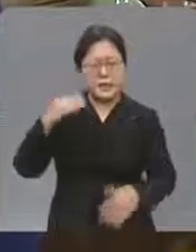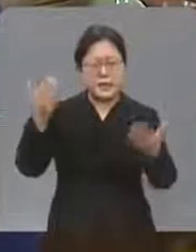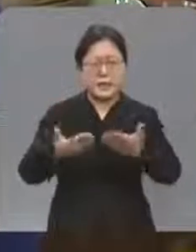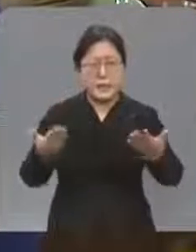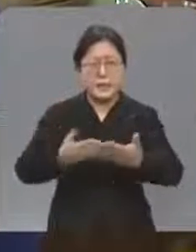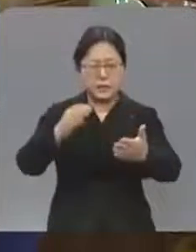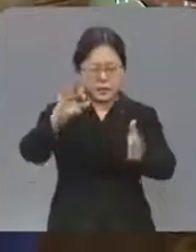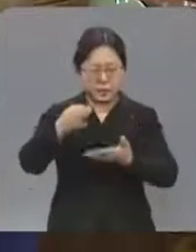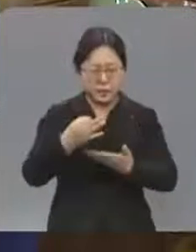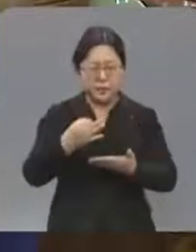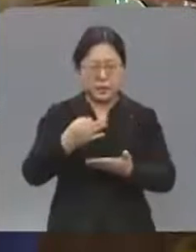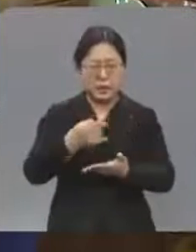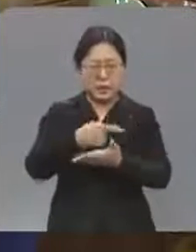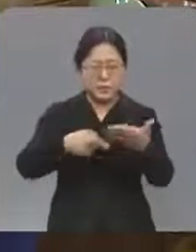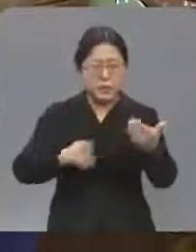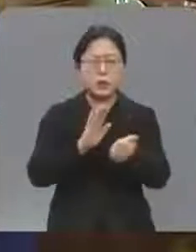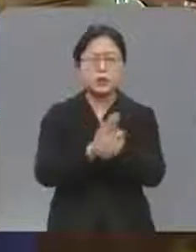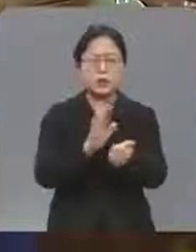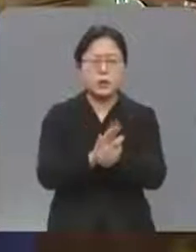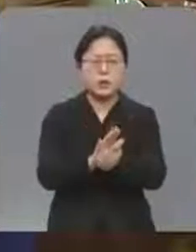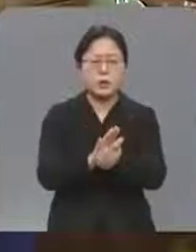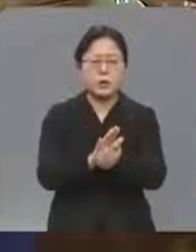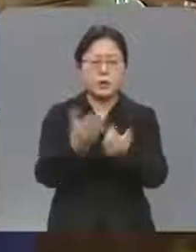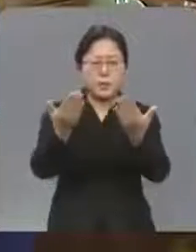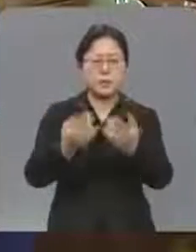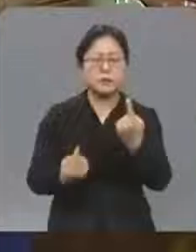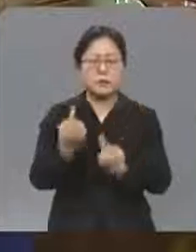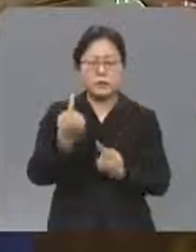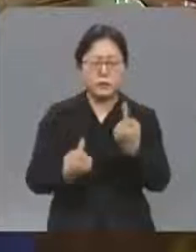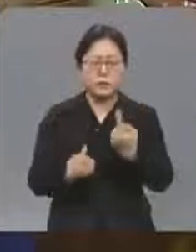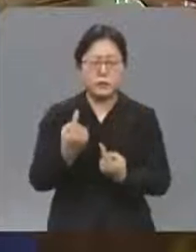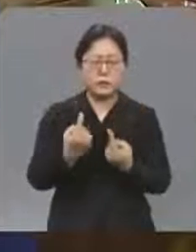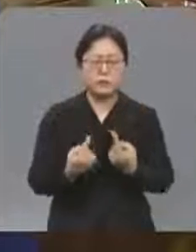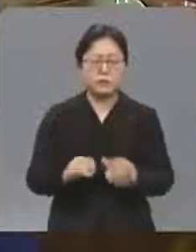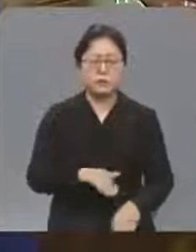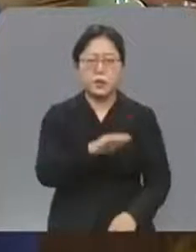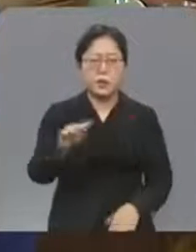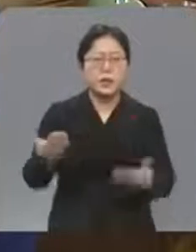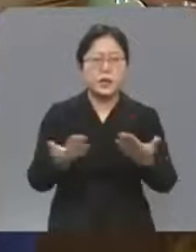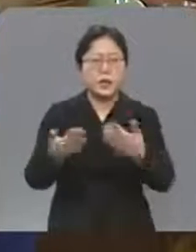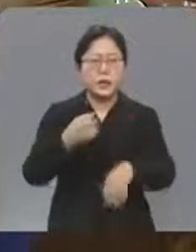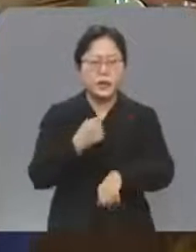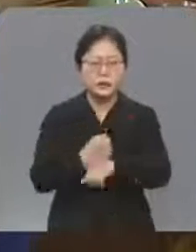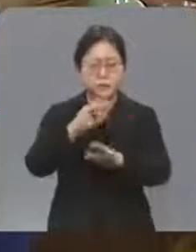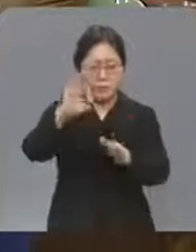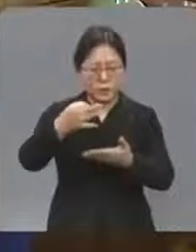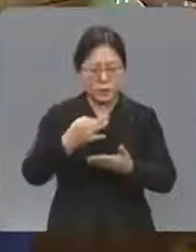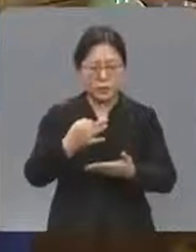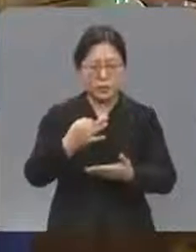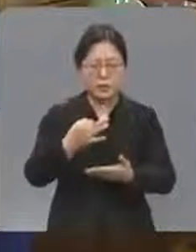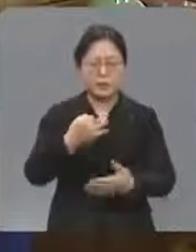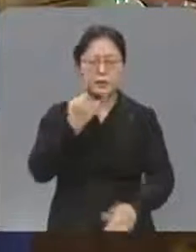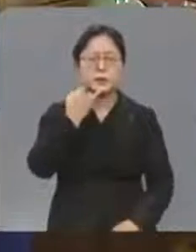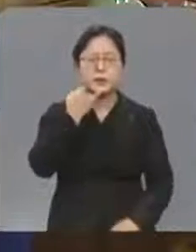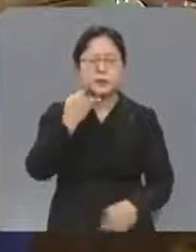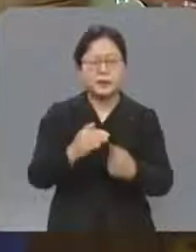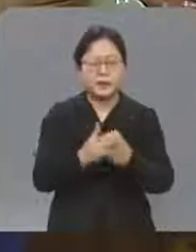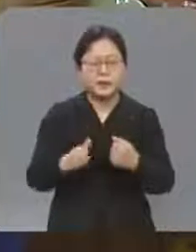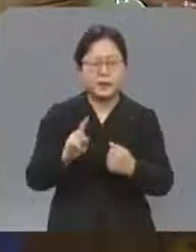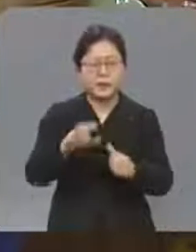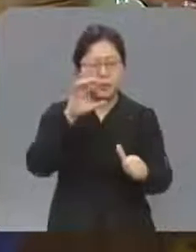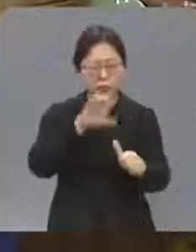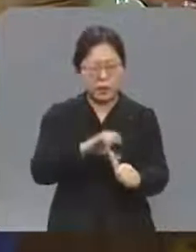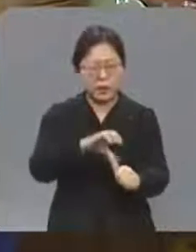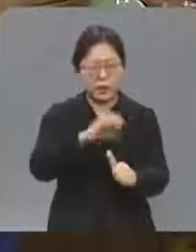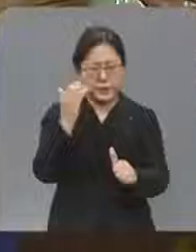게 손실보상금 지원을 받는 것보다 저희가 일해서 버는 게 더 나으니까 이 규제가